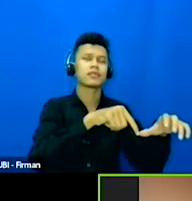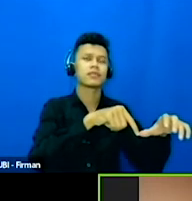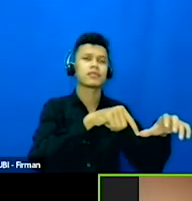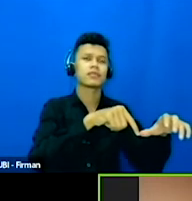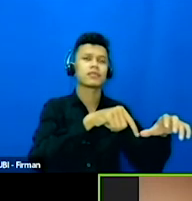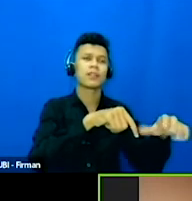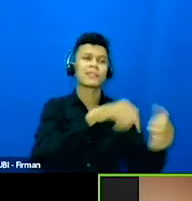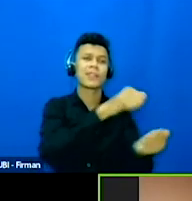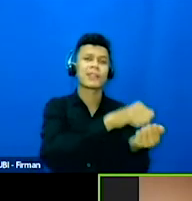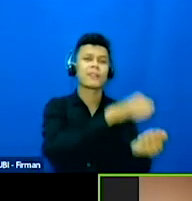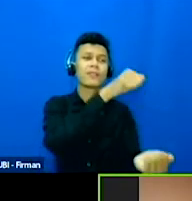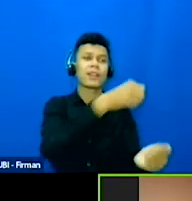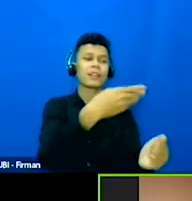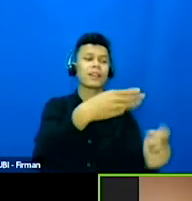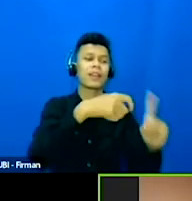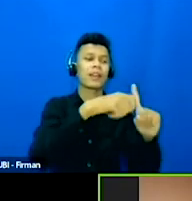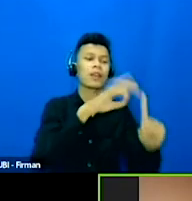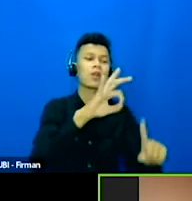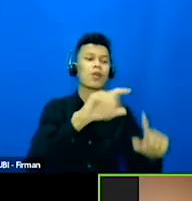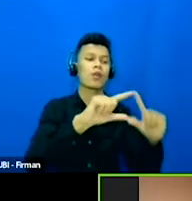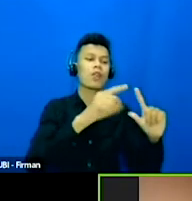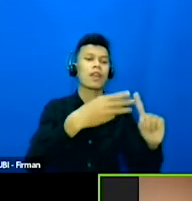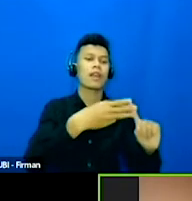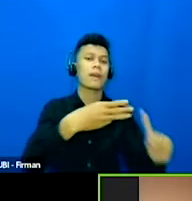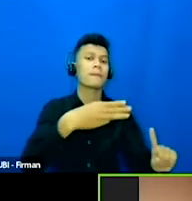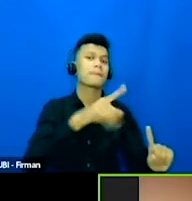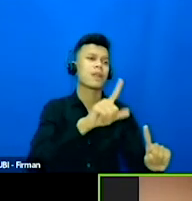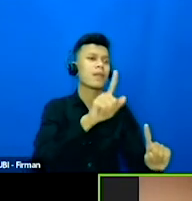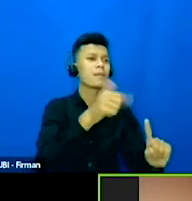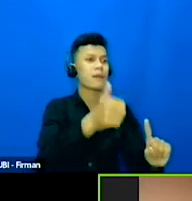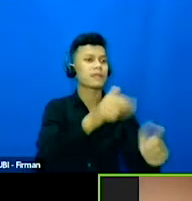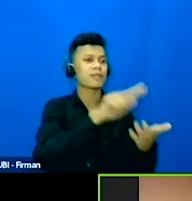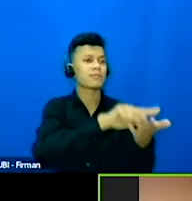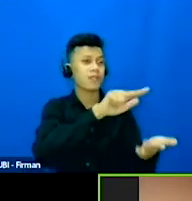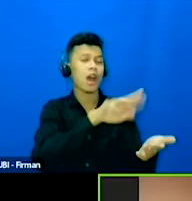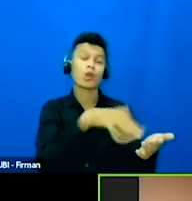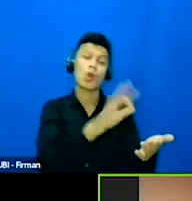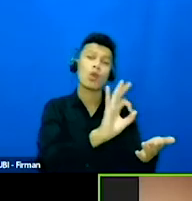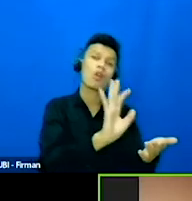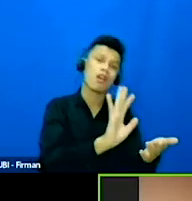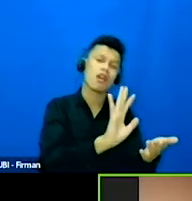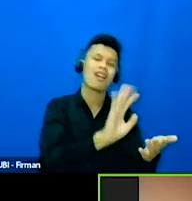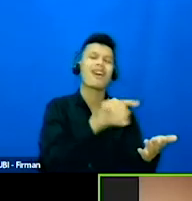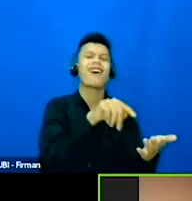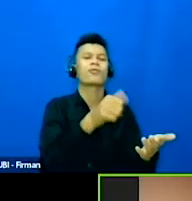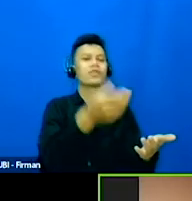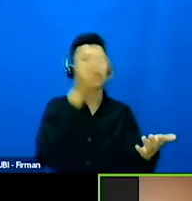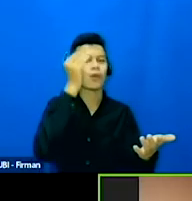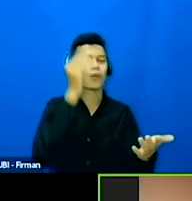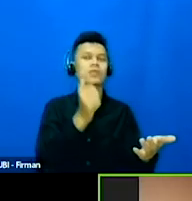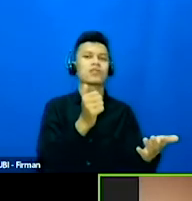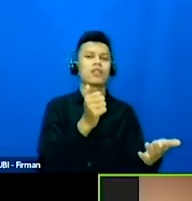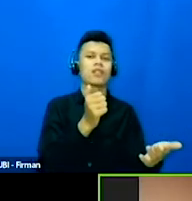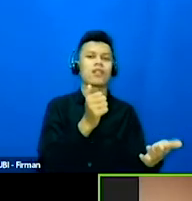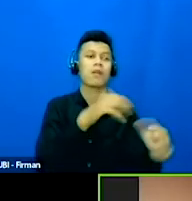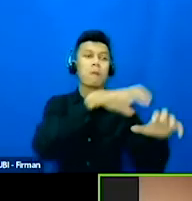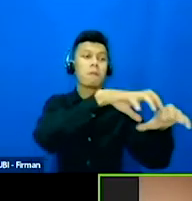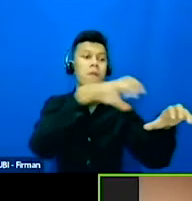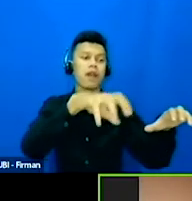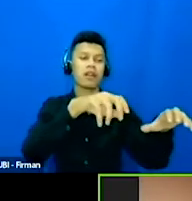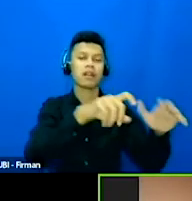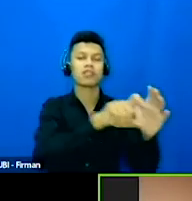sertifikat ekolabel linknya masih berlaku bisa eh barangnya barang